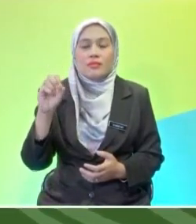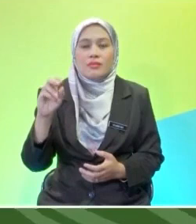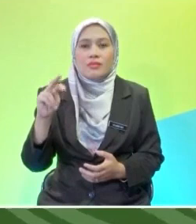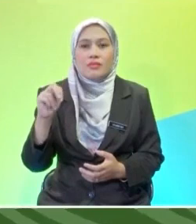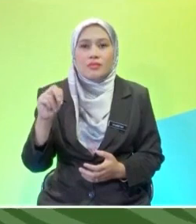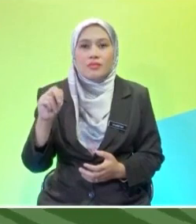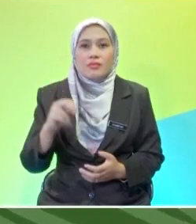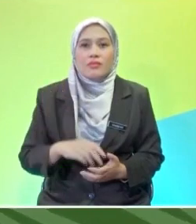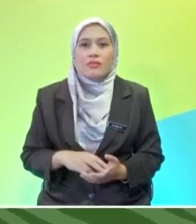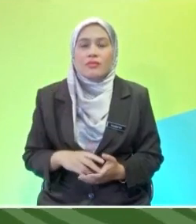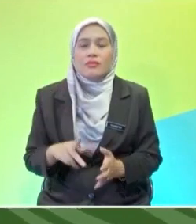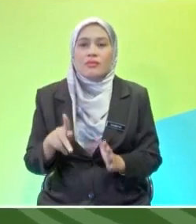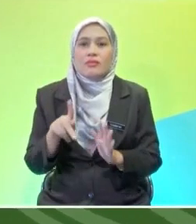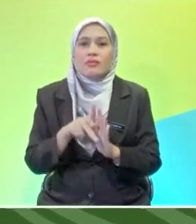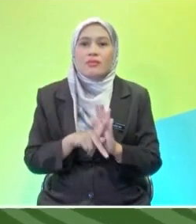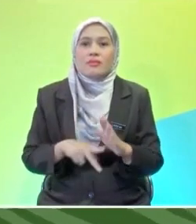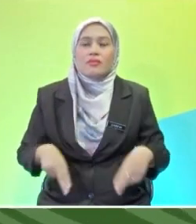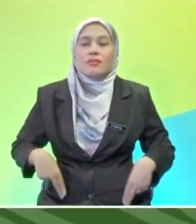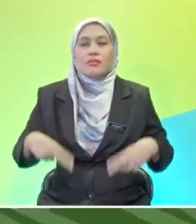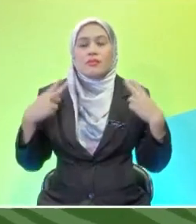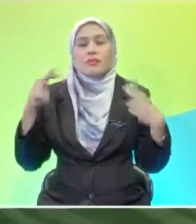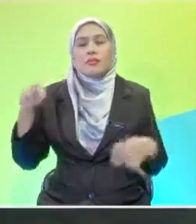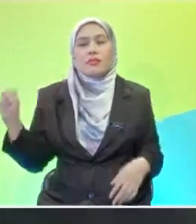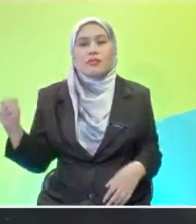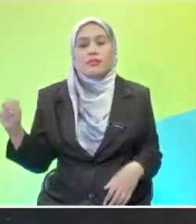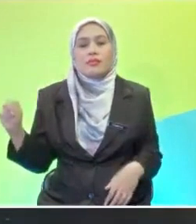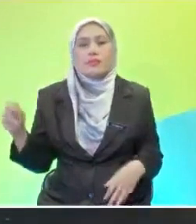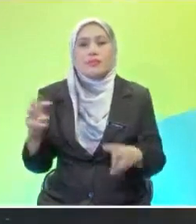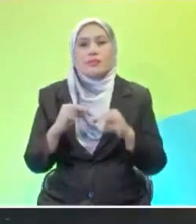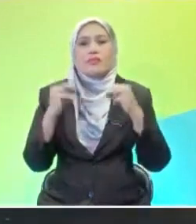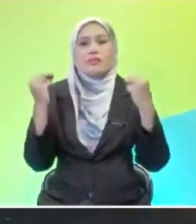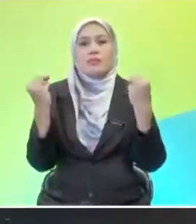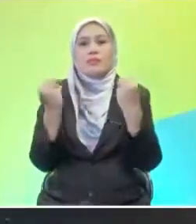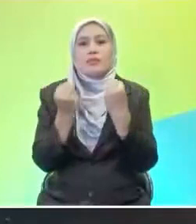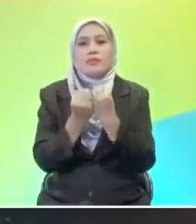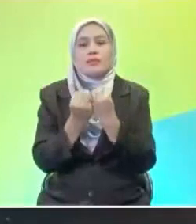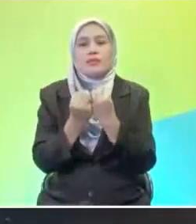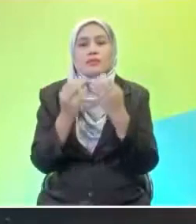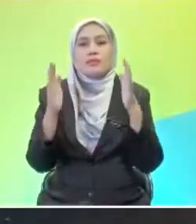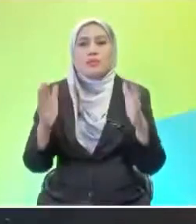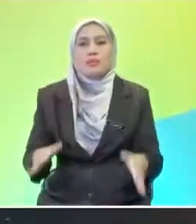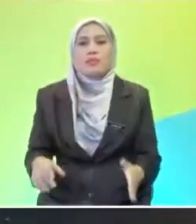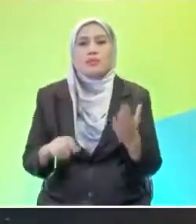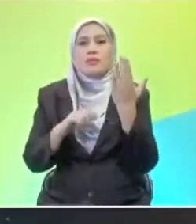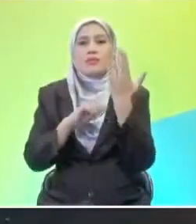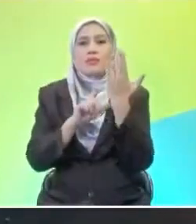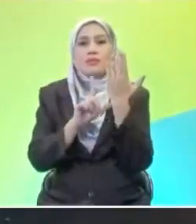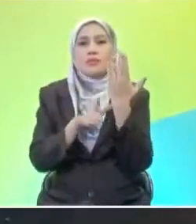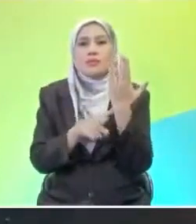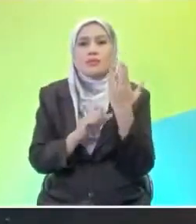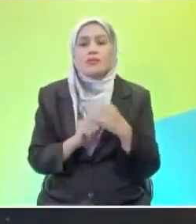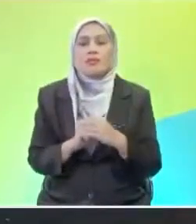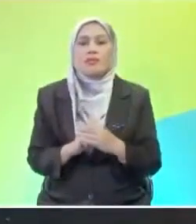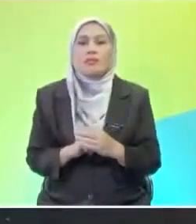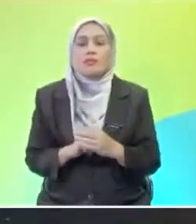asli. Ya, kehidupan masyarakat orang asli memang natural, nampak ada sungai apa semua kan? Betul. Okey, lagi. Jadi. Silakan